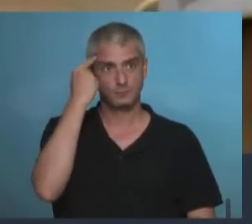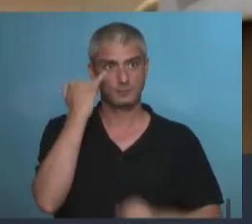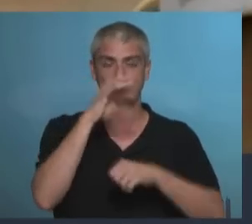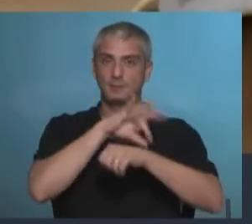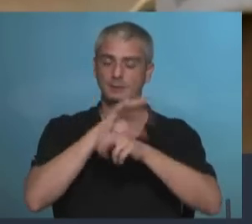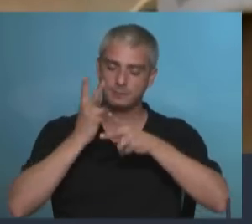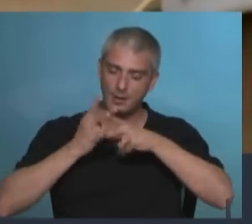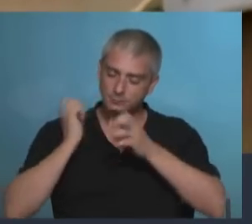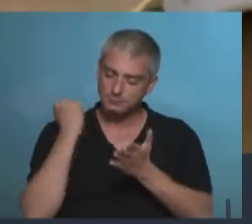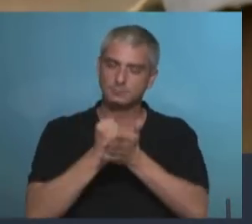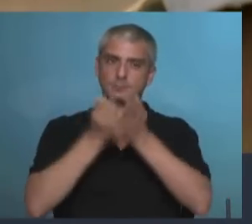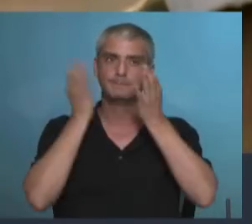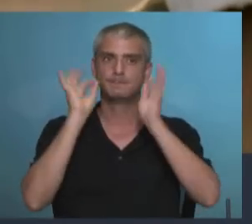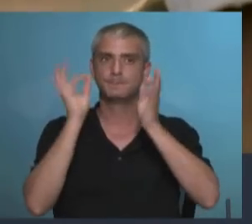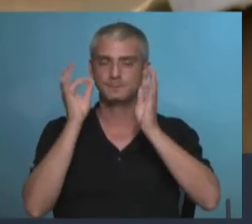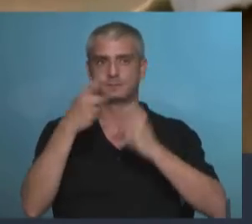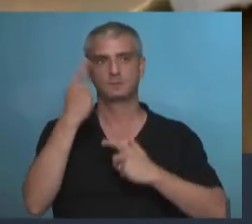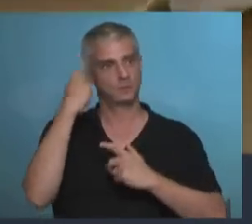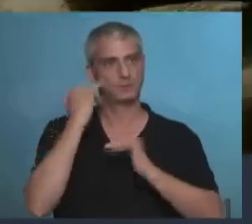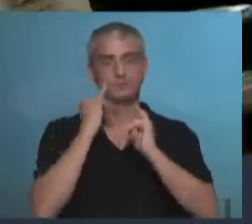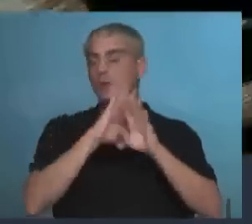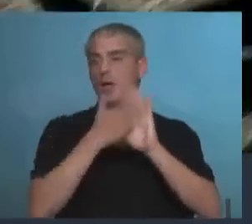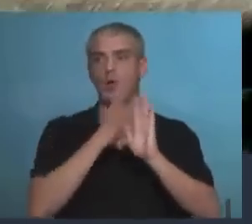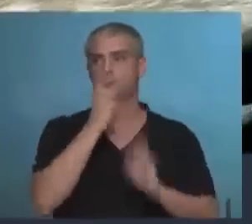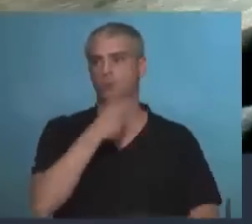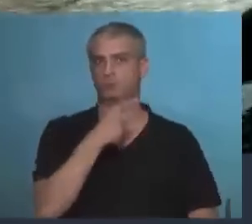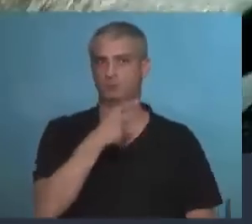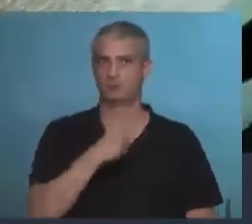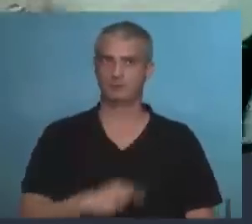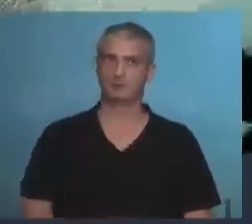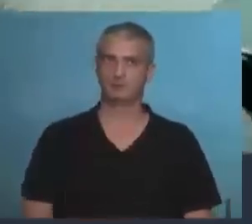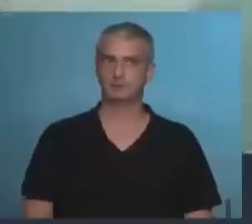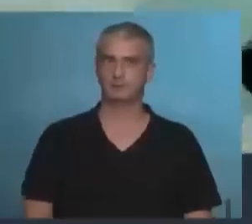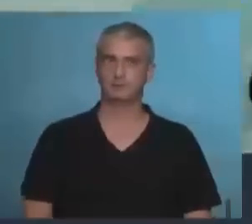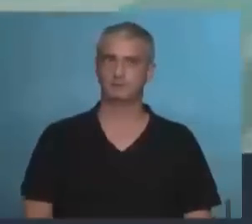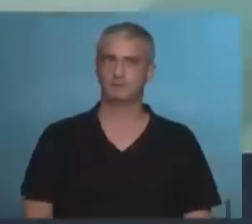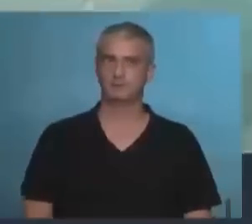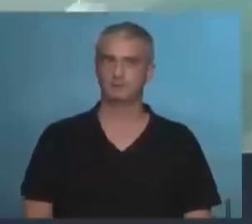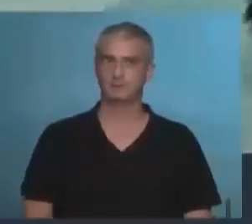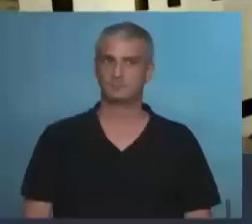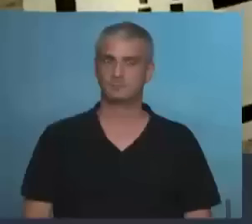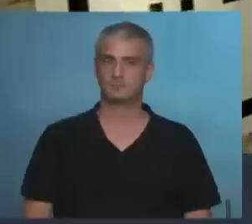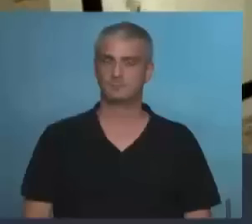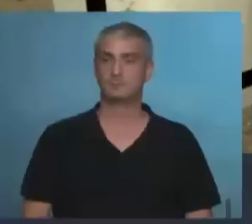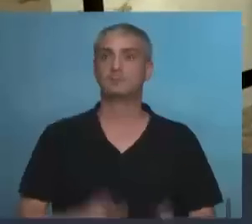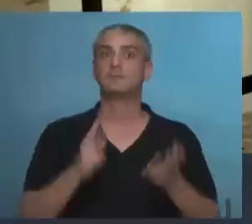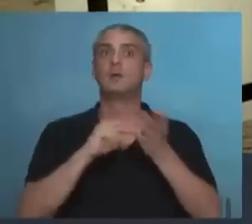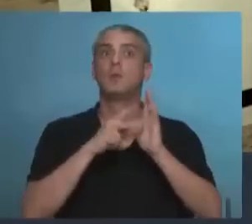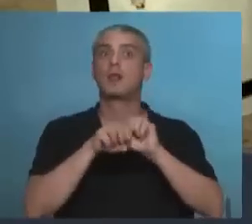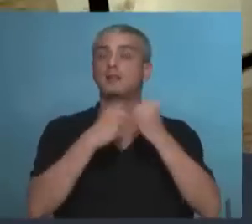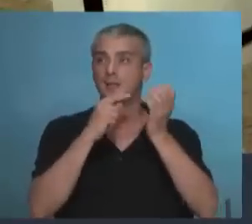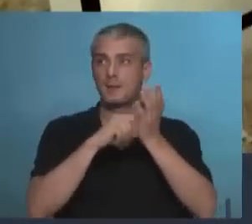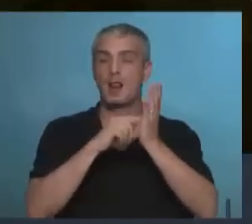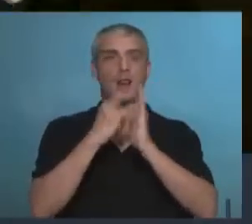חלק, ויודעים לתספק לו את כל מה שצריך. איזה זכות הולכים לכלא! המשבר הפוליטי על רקע חוק הגיוס